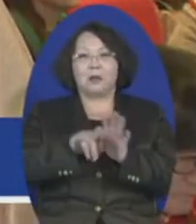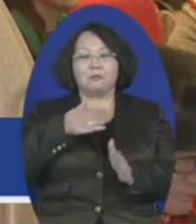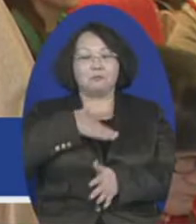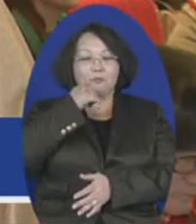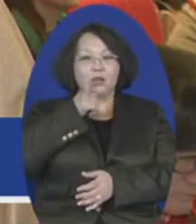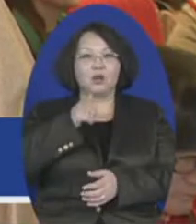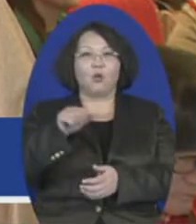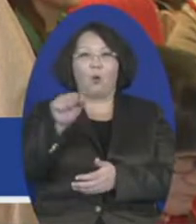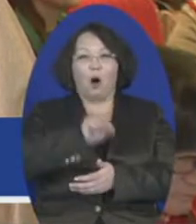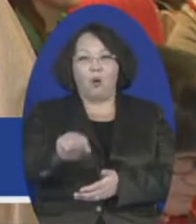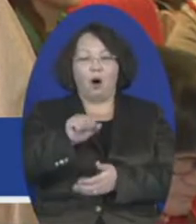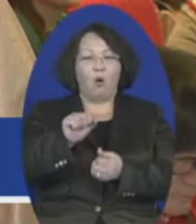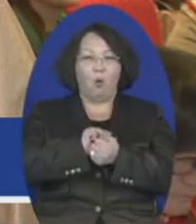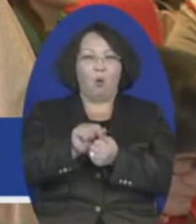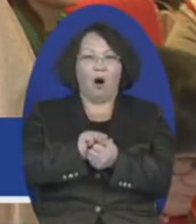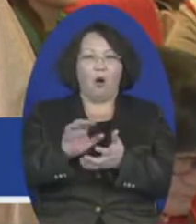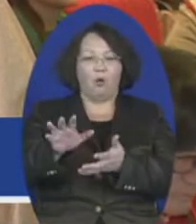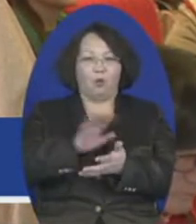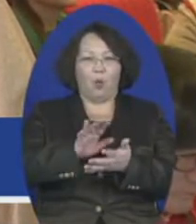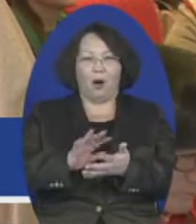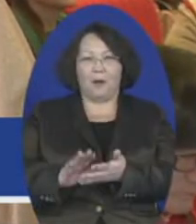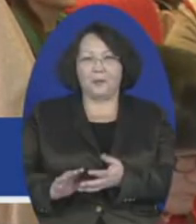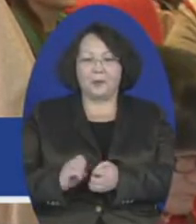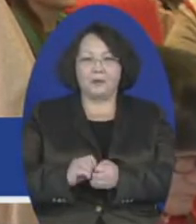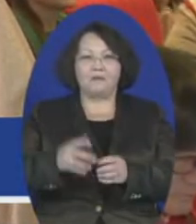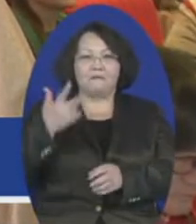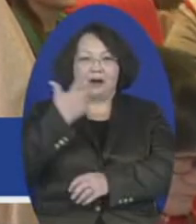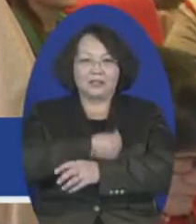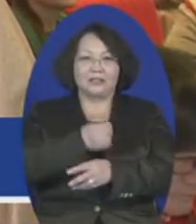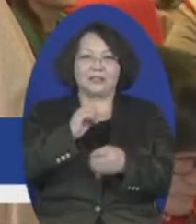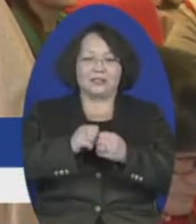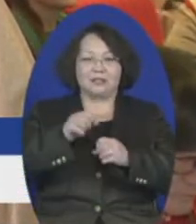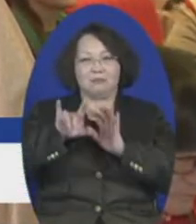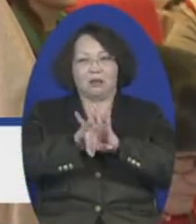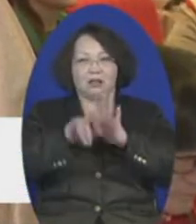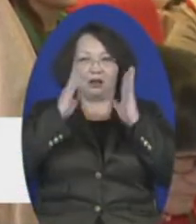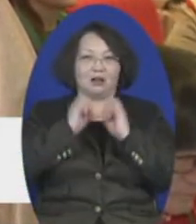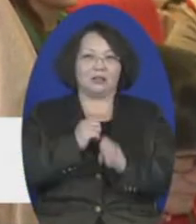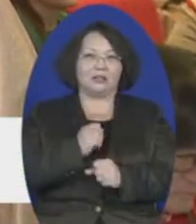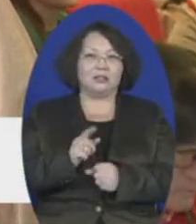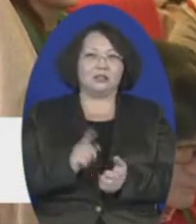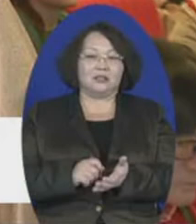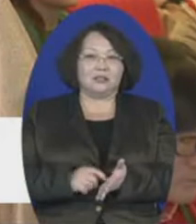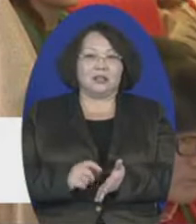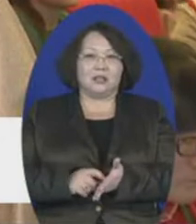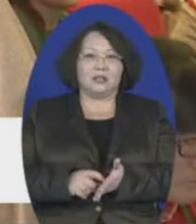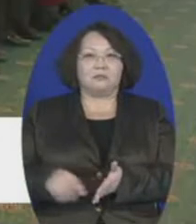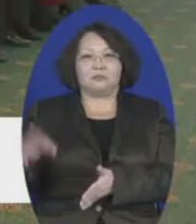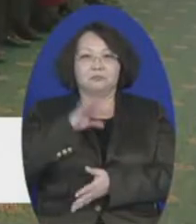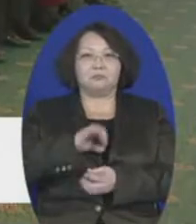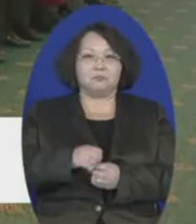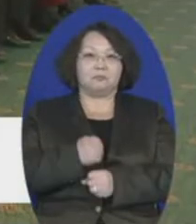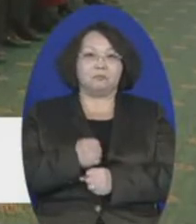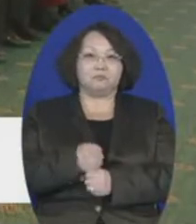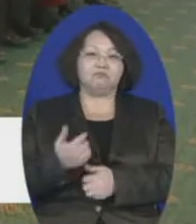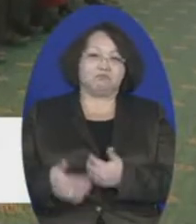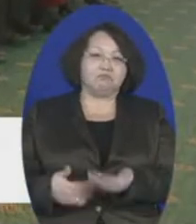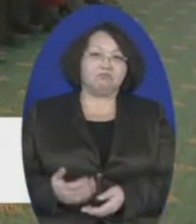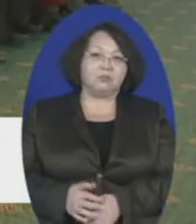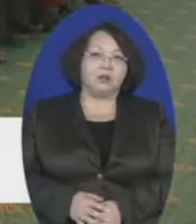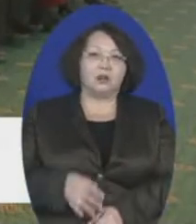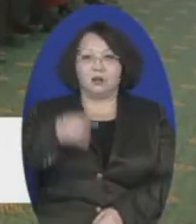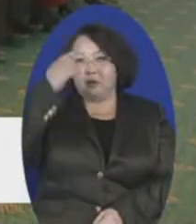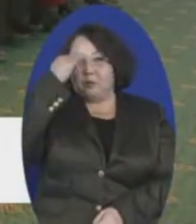цаг хугацаанд нь хийж өгвөл улам ажтайхан байх болов уу гэж бодсон. Гэхдээ манай хүмүүс хийж байна. Монгол